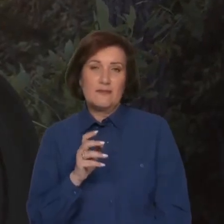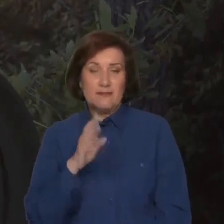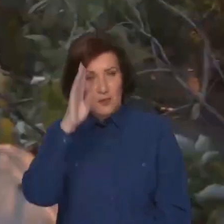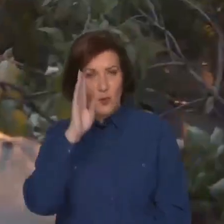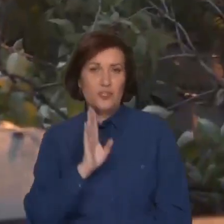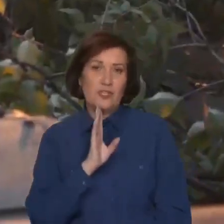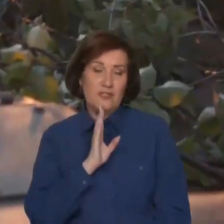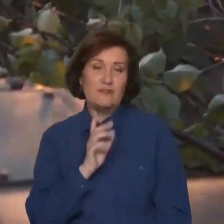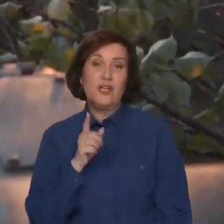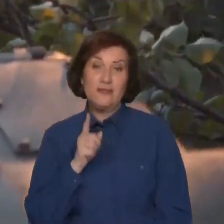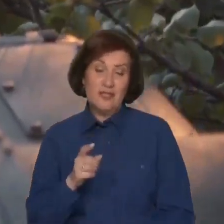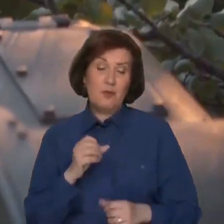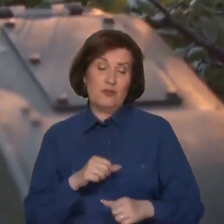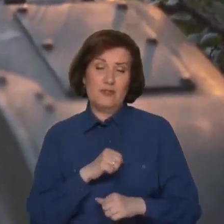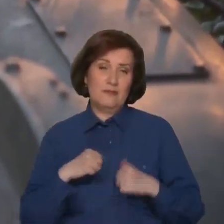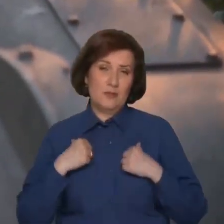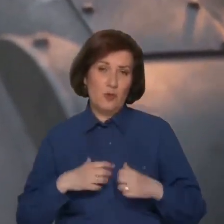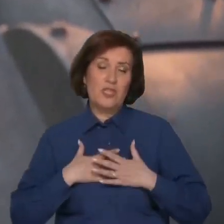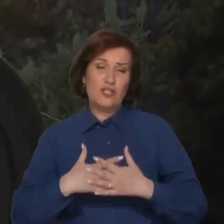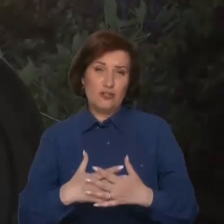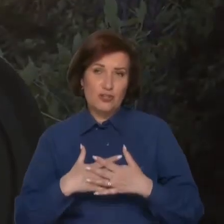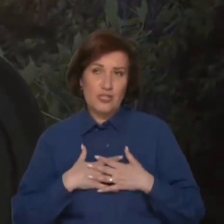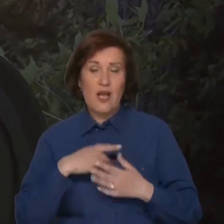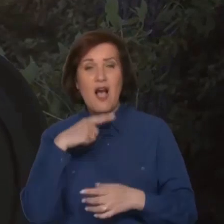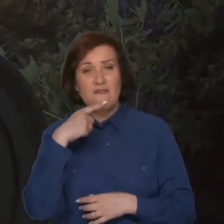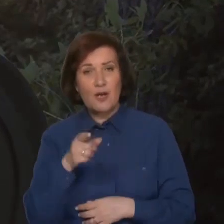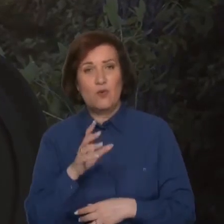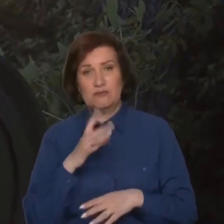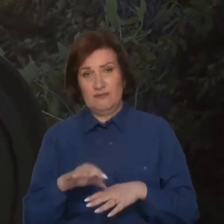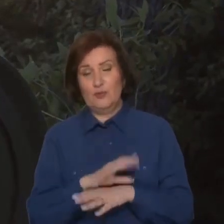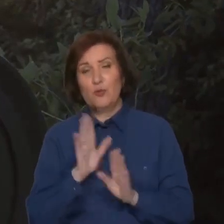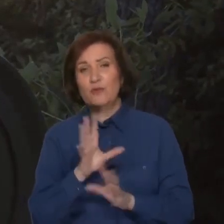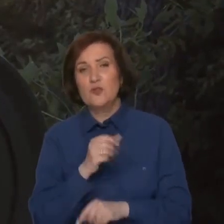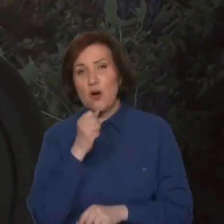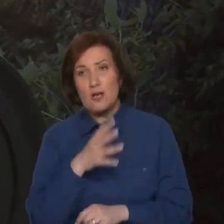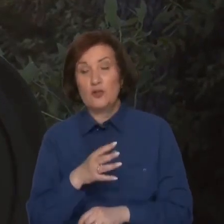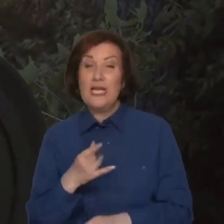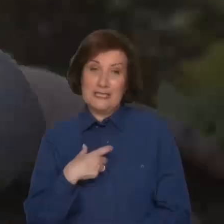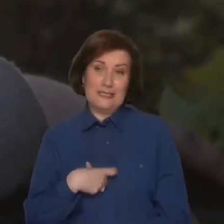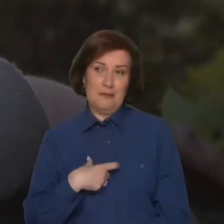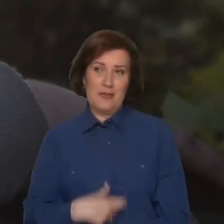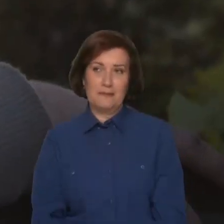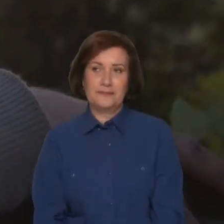успокаєш. Не що ровно. Говорю, що буде все добре. Сам собі.